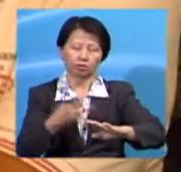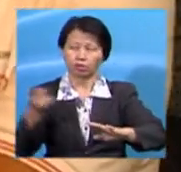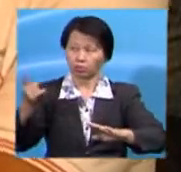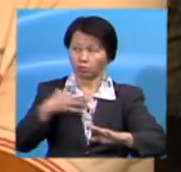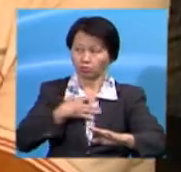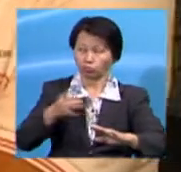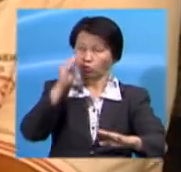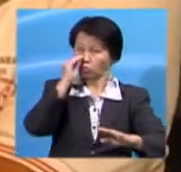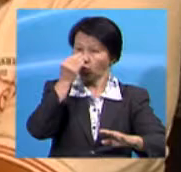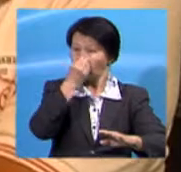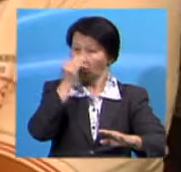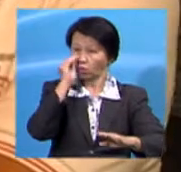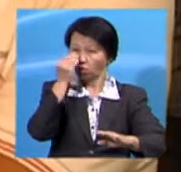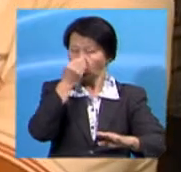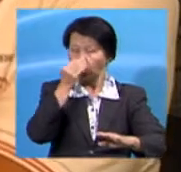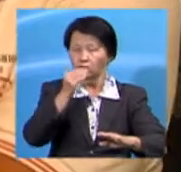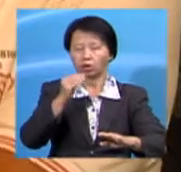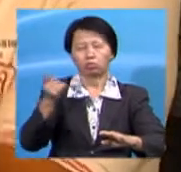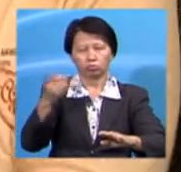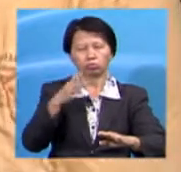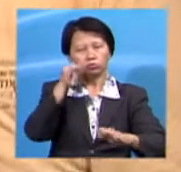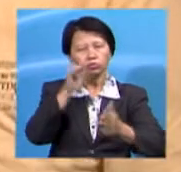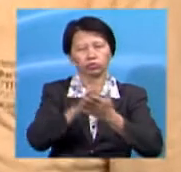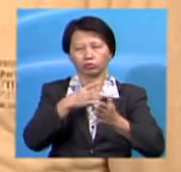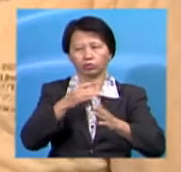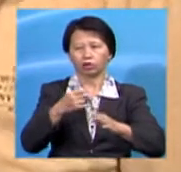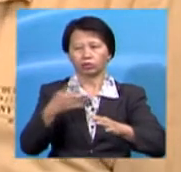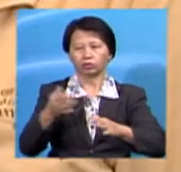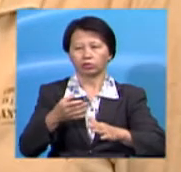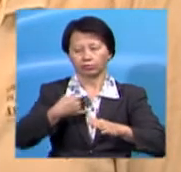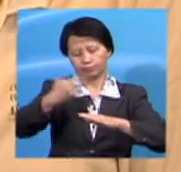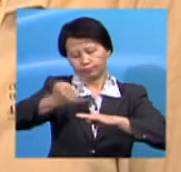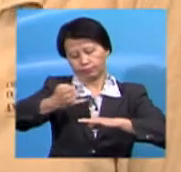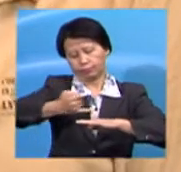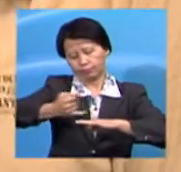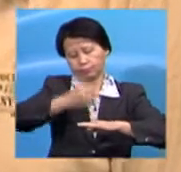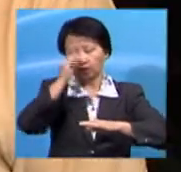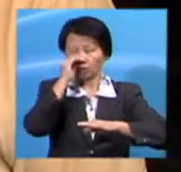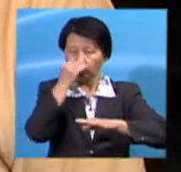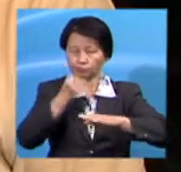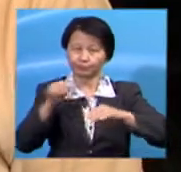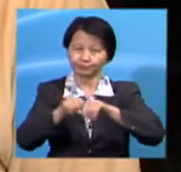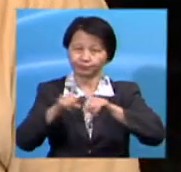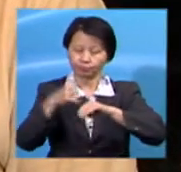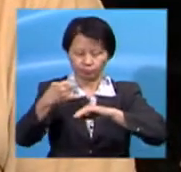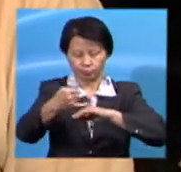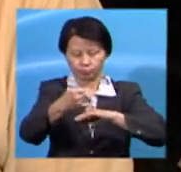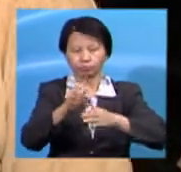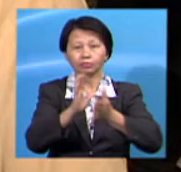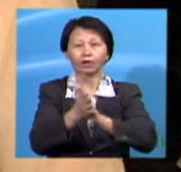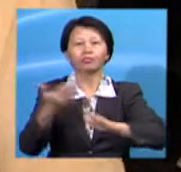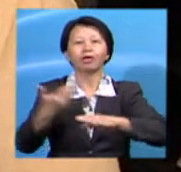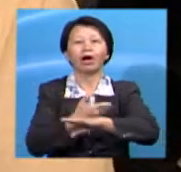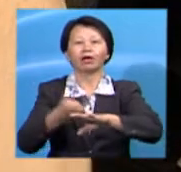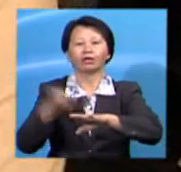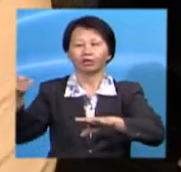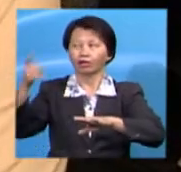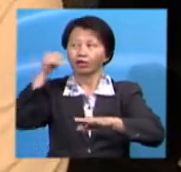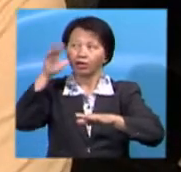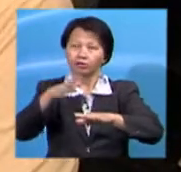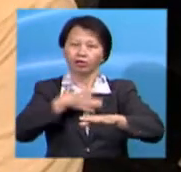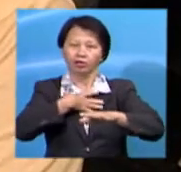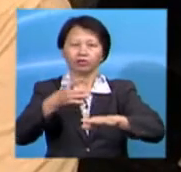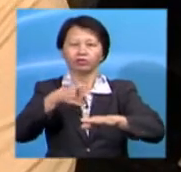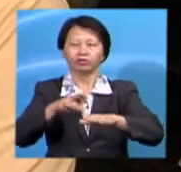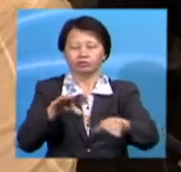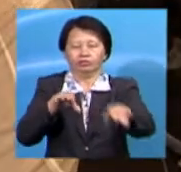suka bunga, flora, motif-motif macam tu kan. Then saya applykan dekat kasut tu, saya lukis. Kasut tu jadi baru. Lepas tu dia pun suka dengan kasut tu. Dia